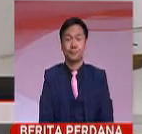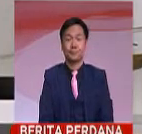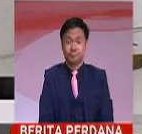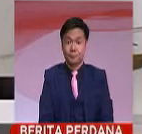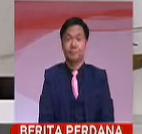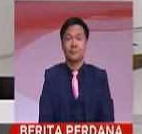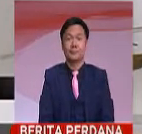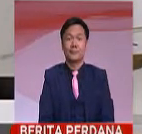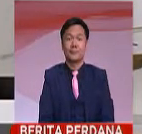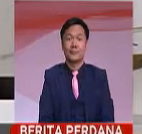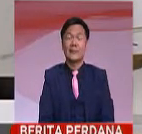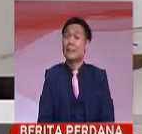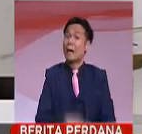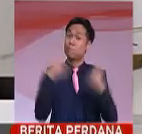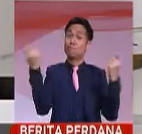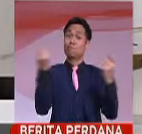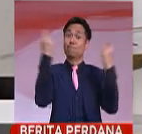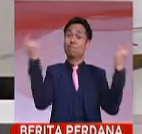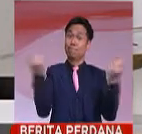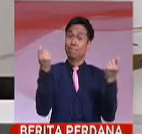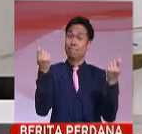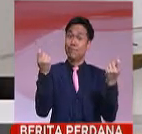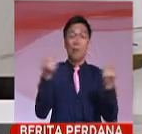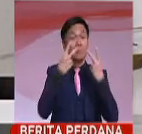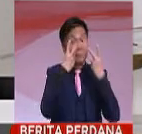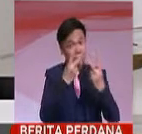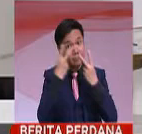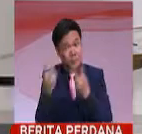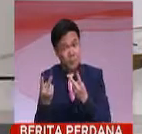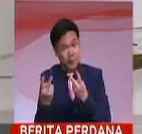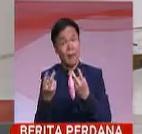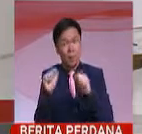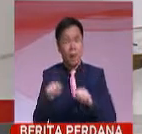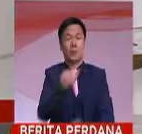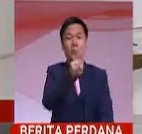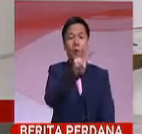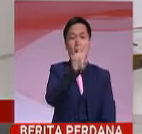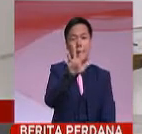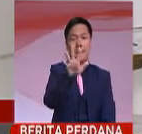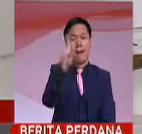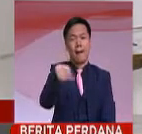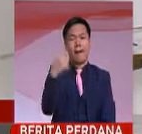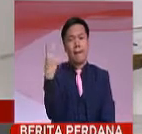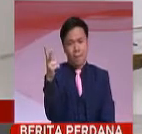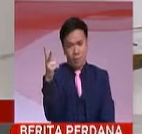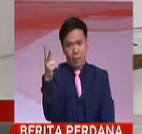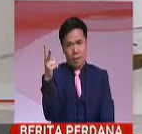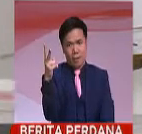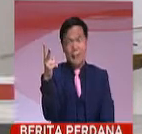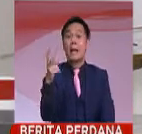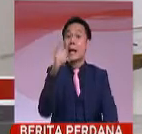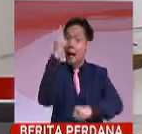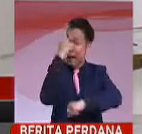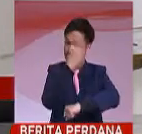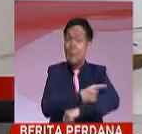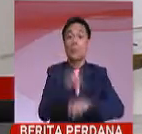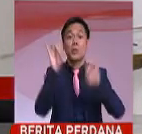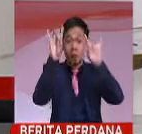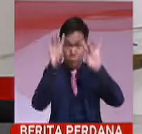Sambutan untuk kunjung-mengunjung dibenarkan pada 25 pada hari Krismas